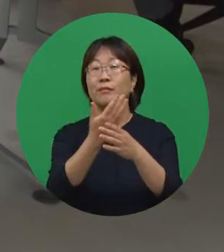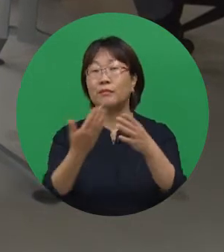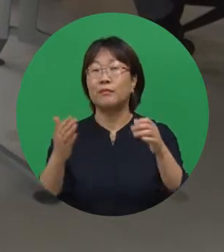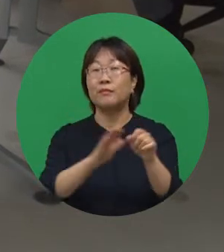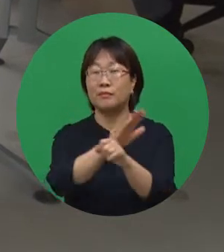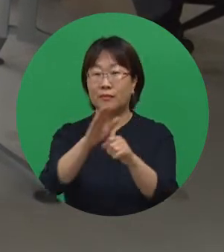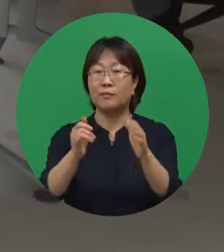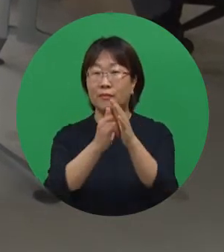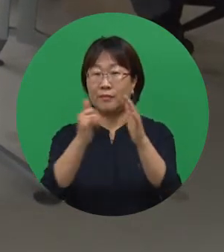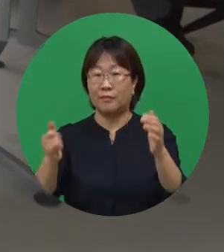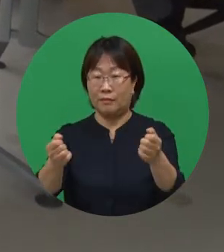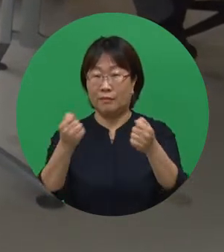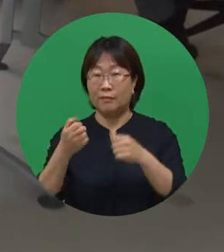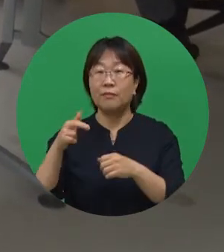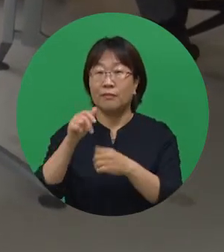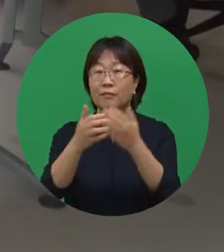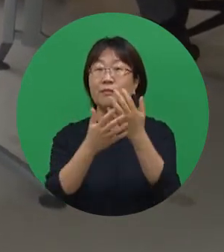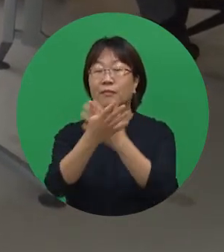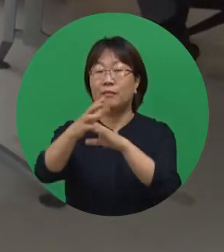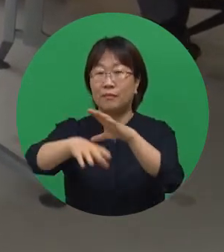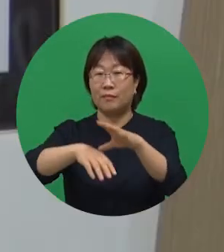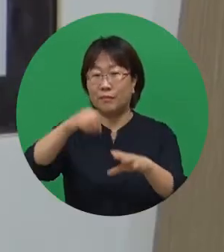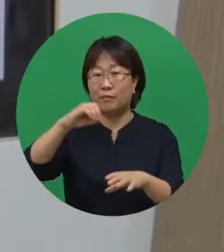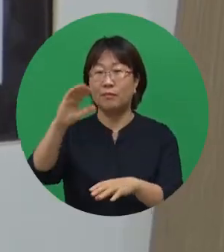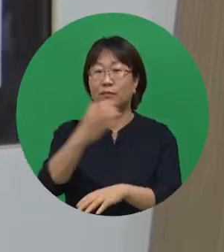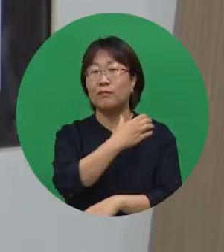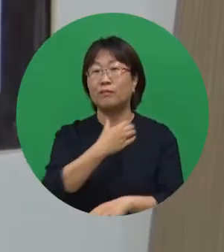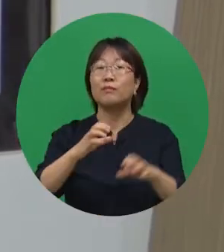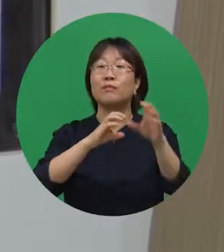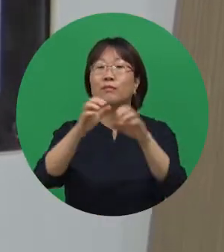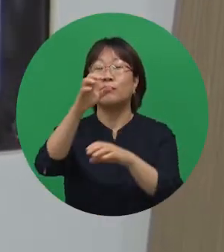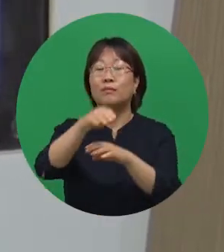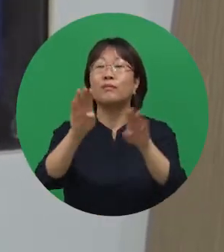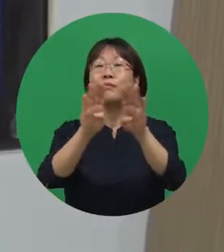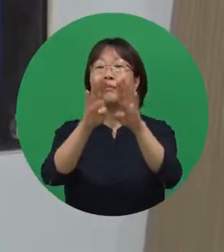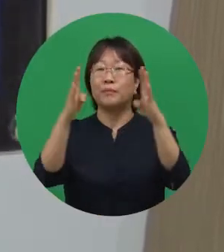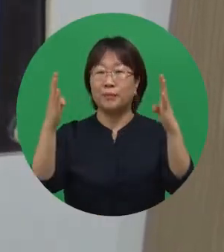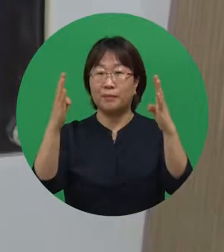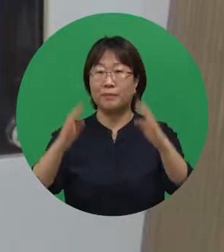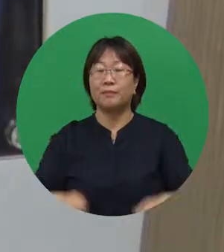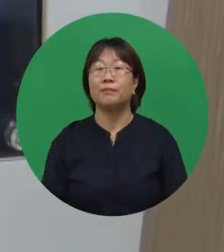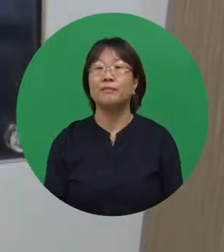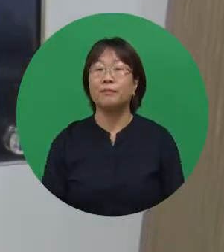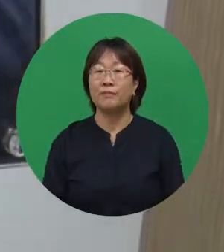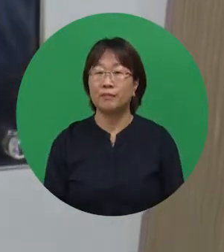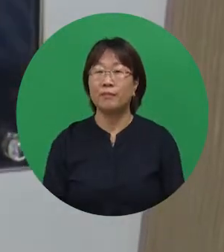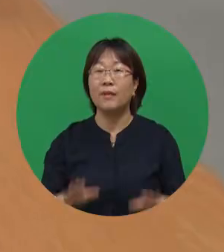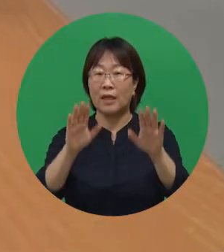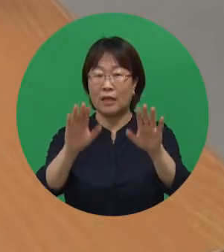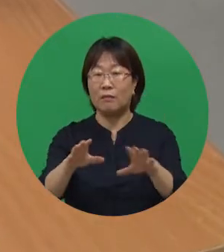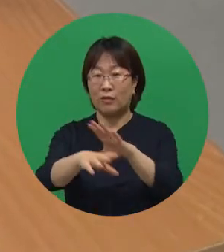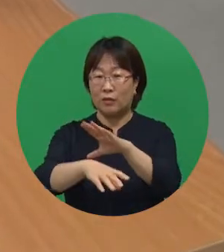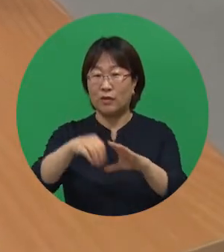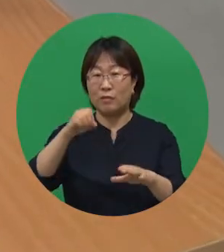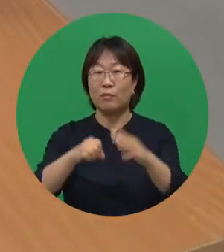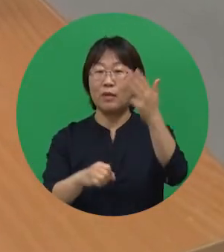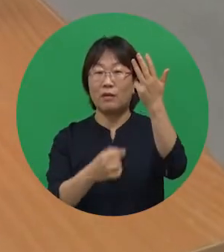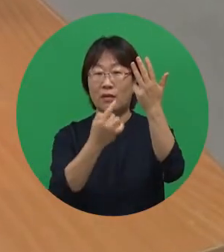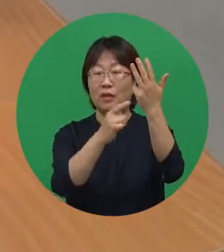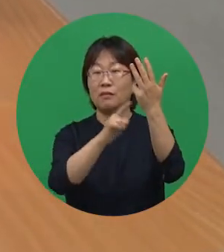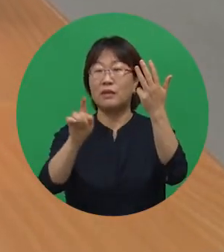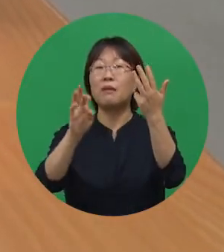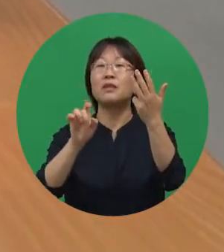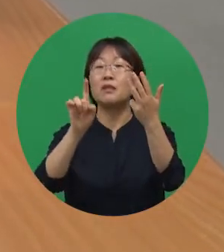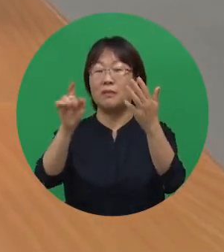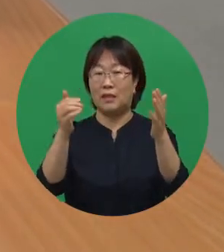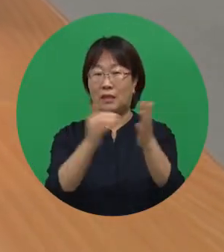제99회 안양천 사랑 가족 건강 걷기 행사 경품 추첨이 구로구청 소통을 해서 진행됐습니다. 이번 추첨에서는